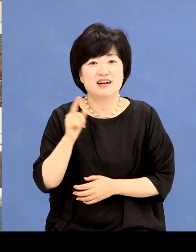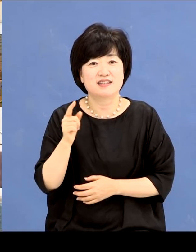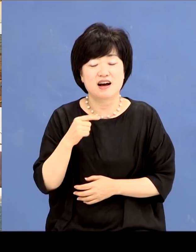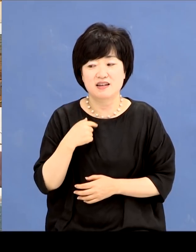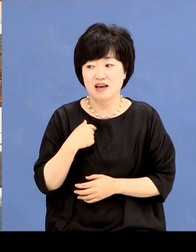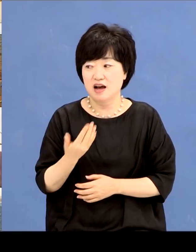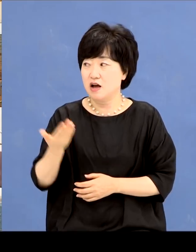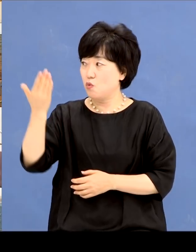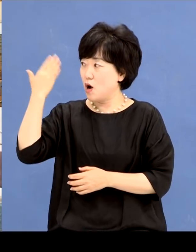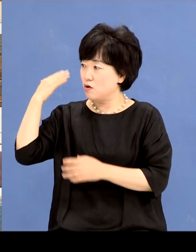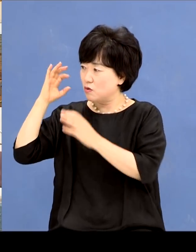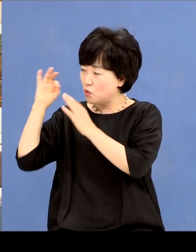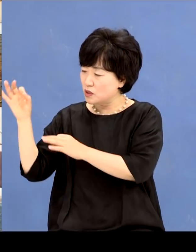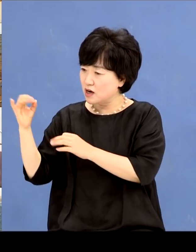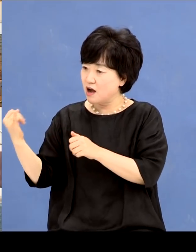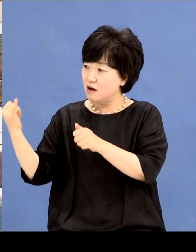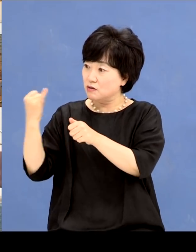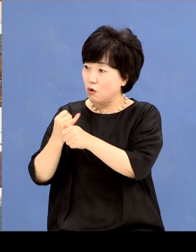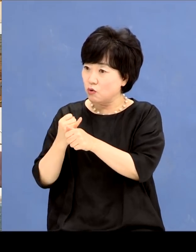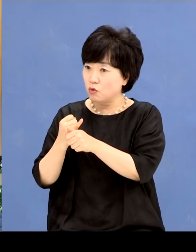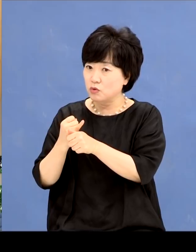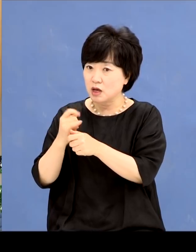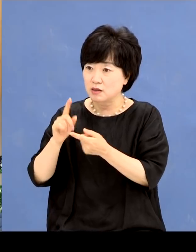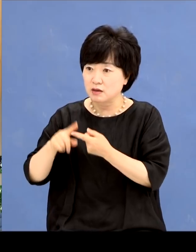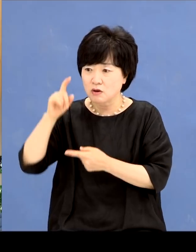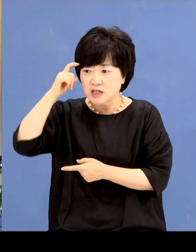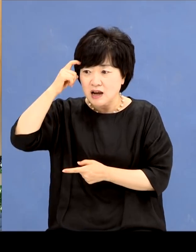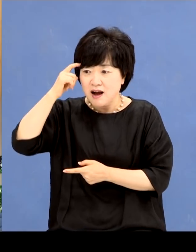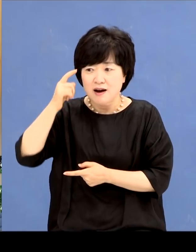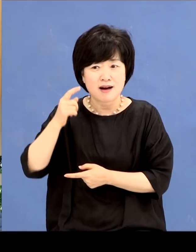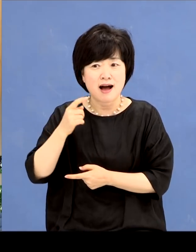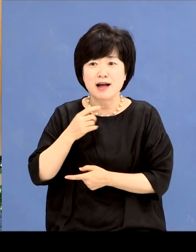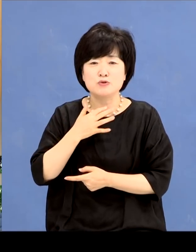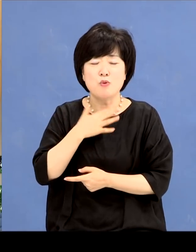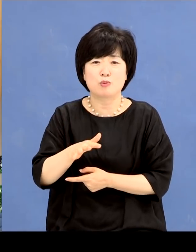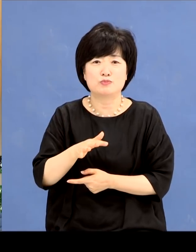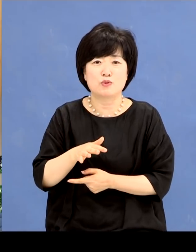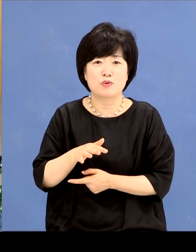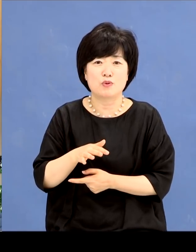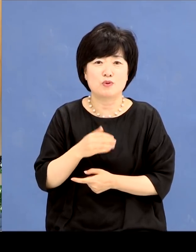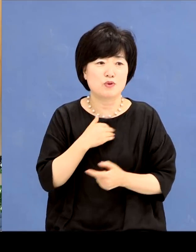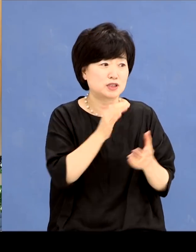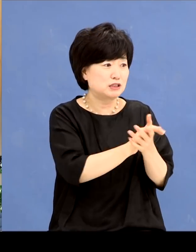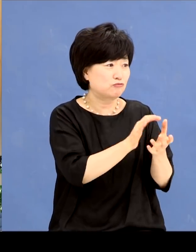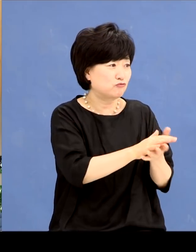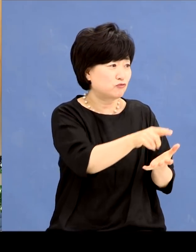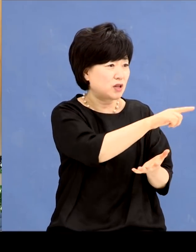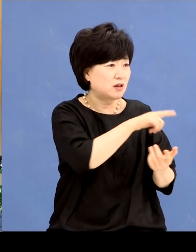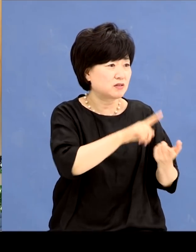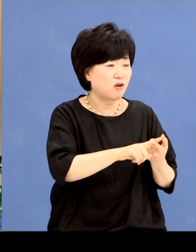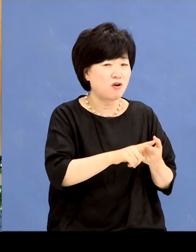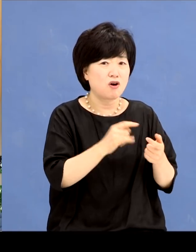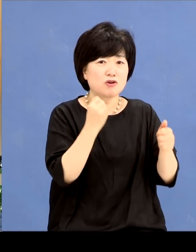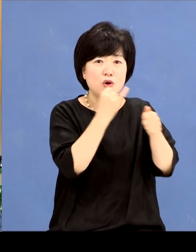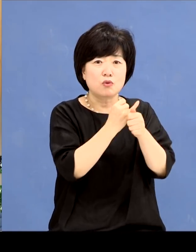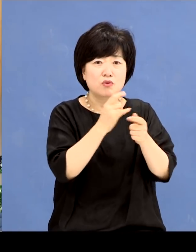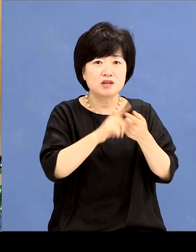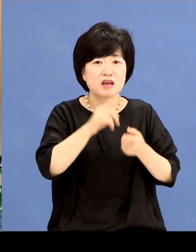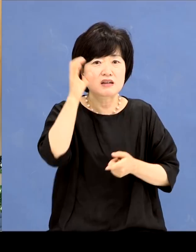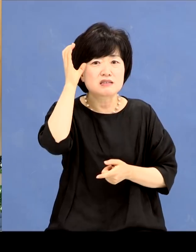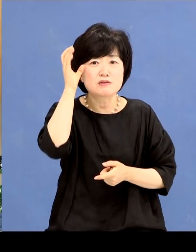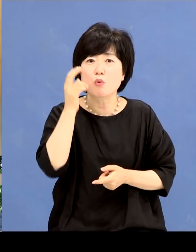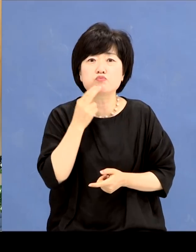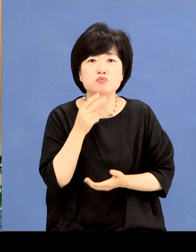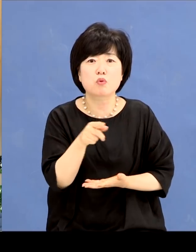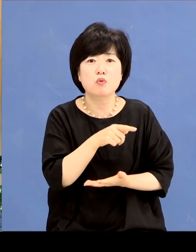과거를 돌아보니 저도 결혼에 대한 사실 생각을 전혀 해본 적이 없잖아요. 네. 그리고 또 우리 친구들 또한 결혼에 대한 사실 기대는